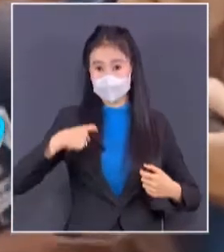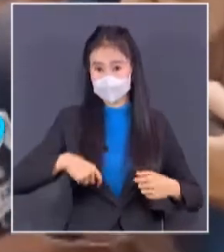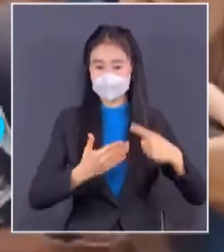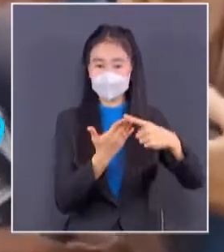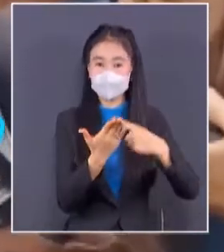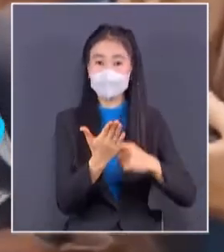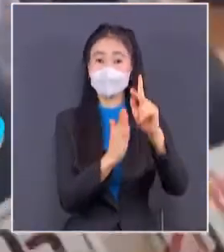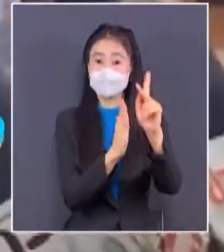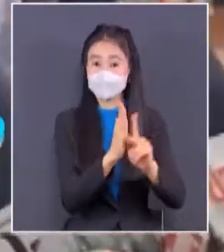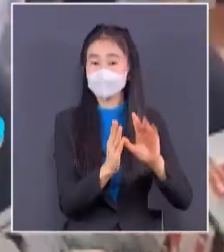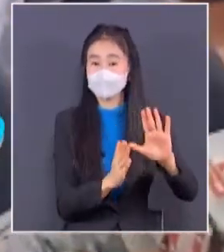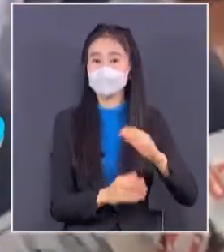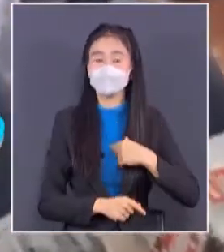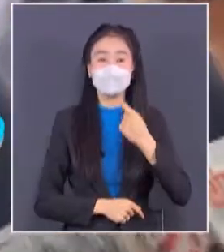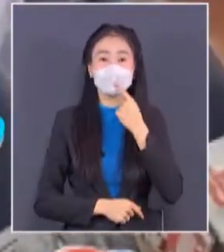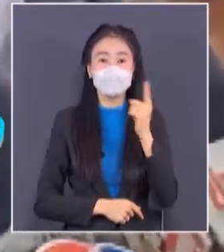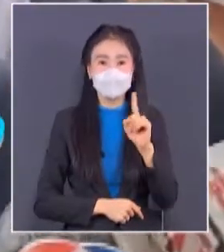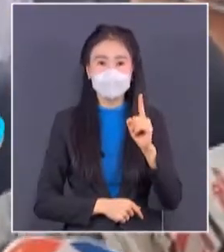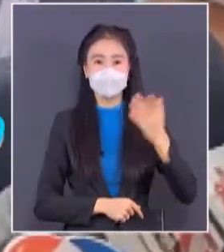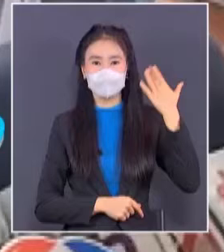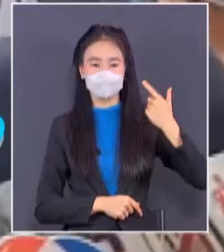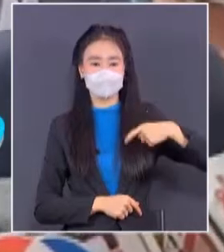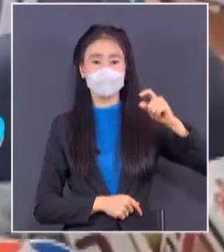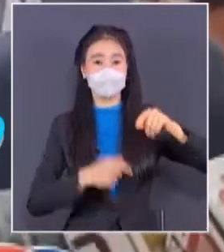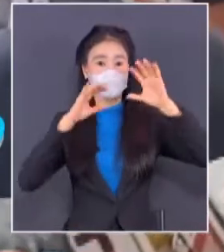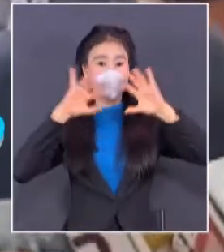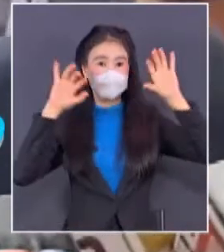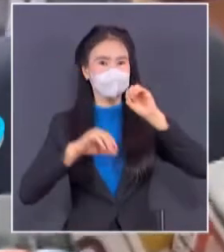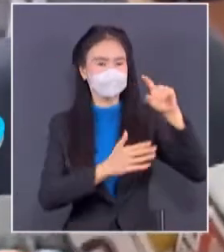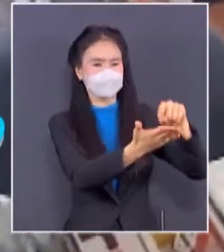รึกษาคดีของกระติกก็พูดถึงกรณีที่อัยการตีกลับสำนว